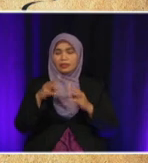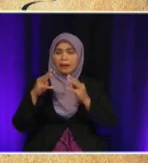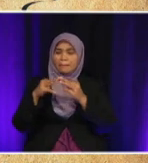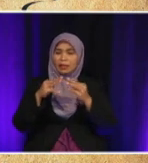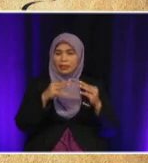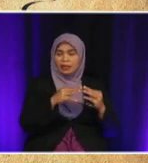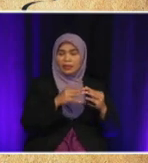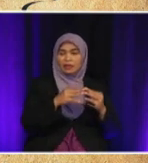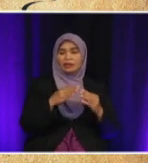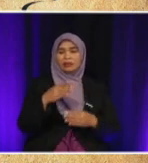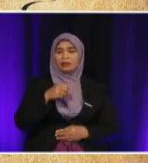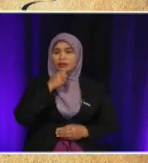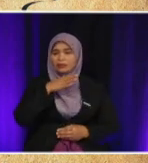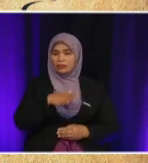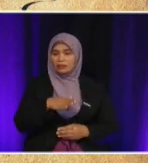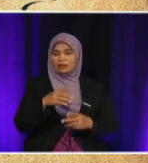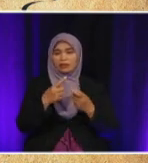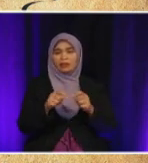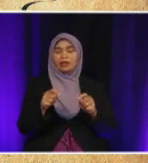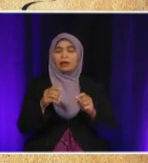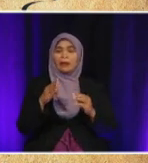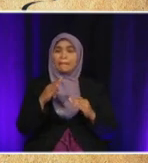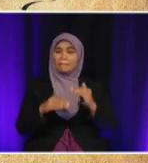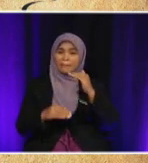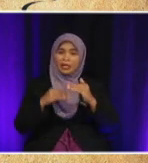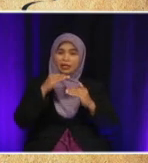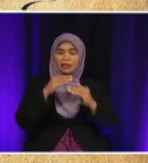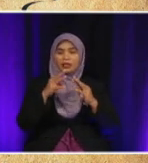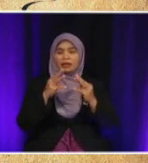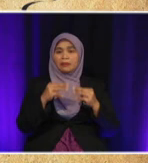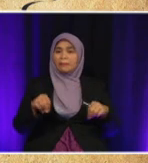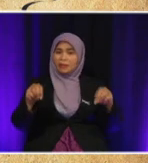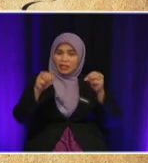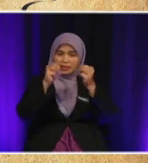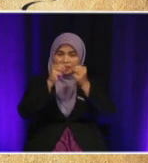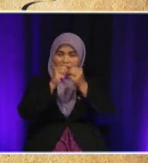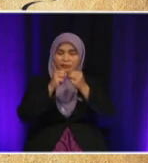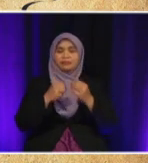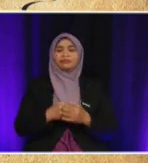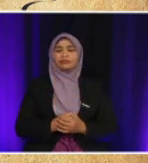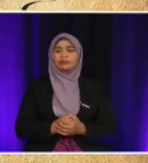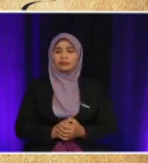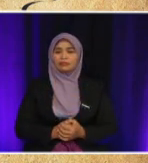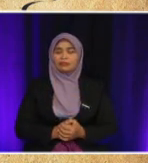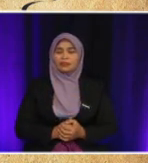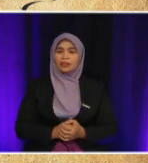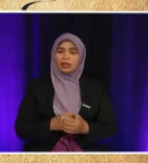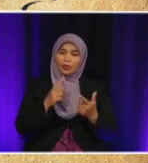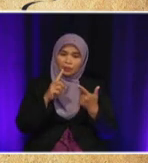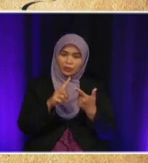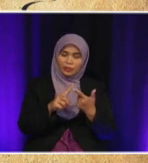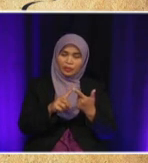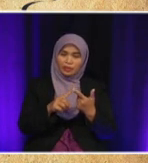telah membina masjid membina masjid buka rumah tetapi masjid yang kedua